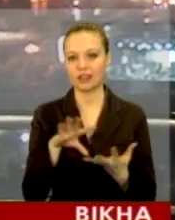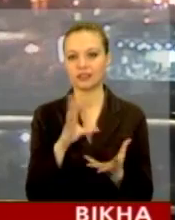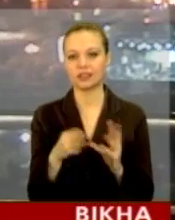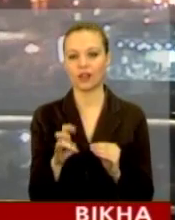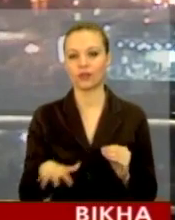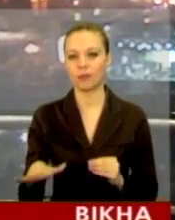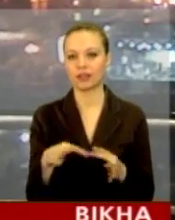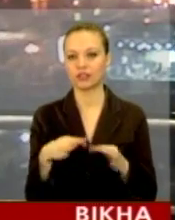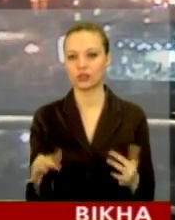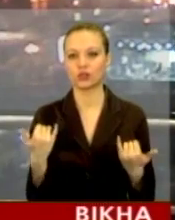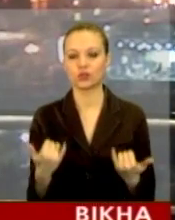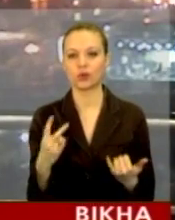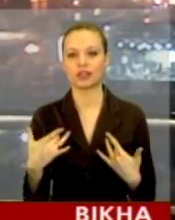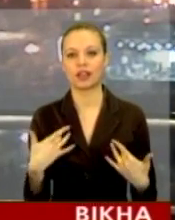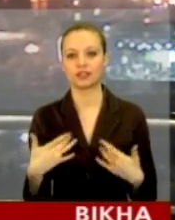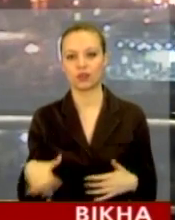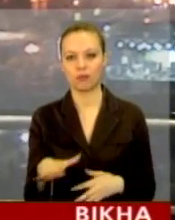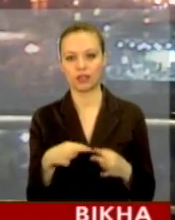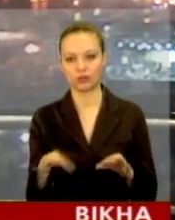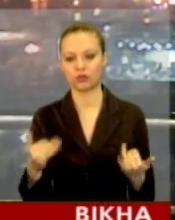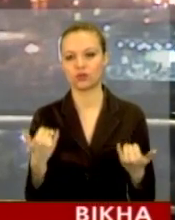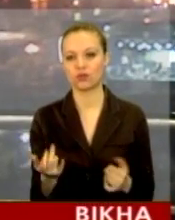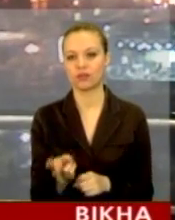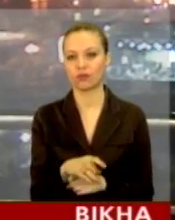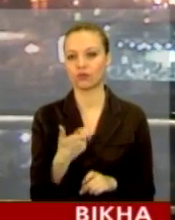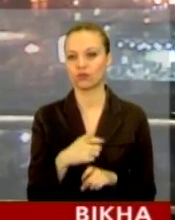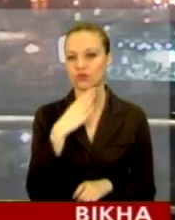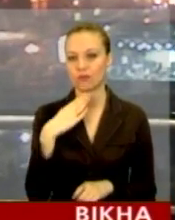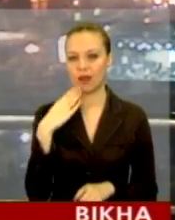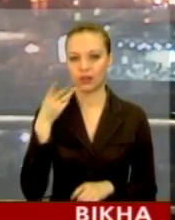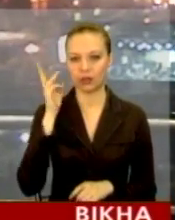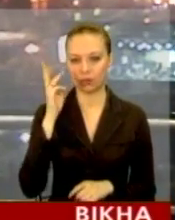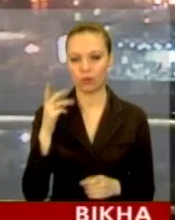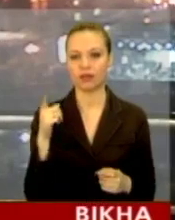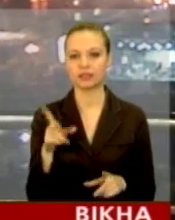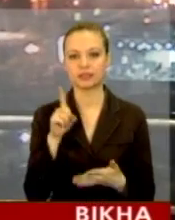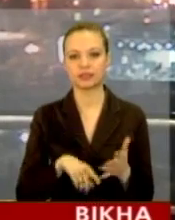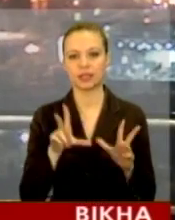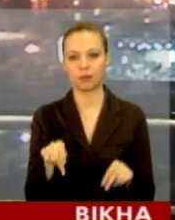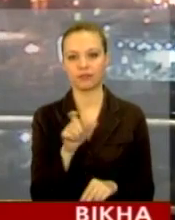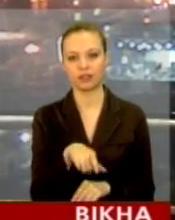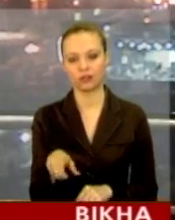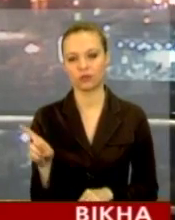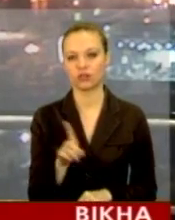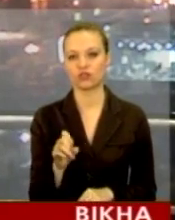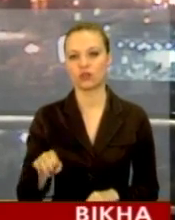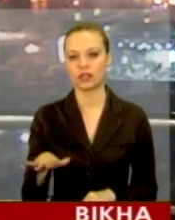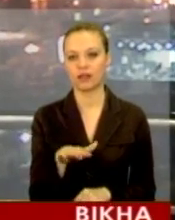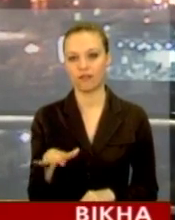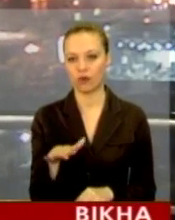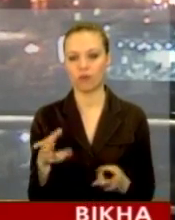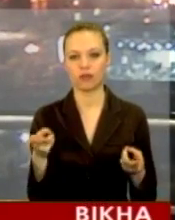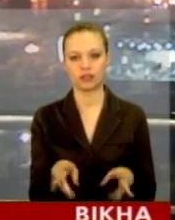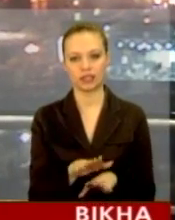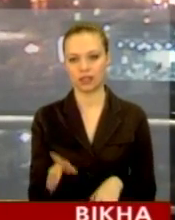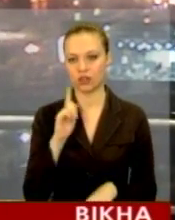Загалом на Майдан Незалежності сьогодні і на сцену Майдану Незалежності сьогодні виходило дуже багато дипломатів. Вони запевнили людей, що Європа не